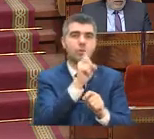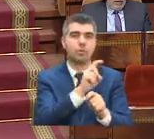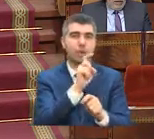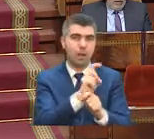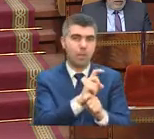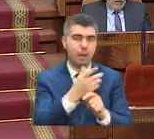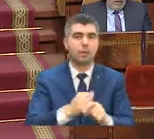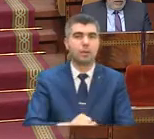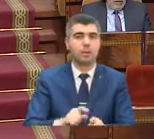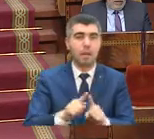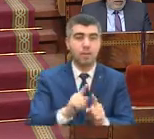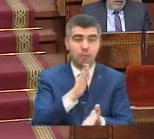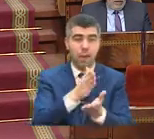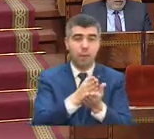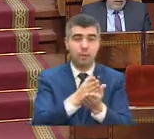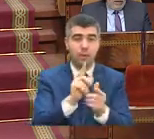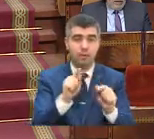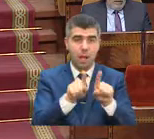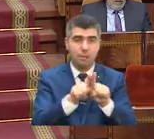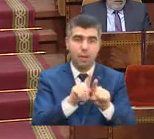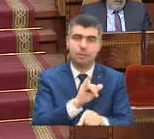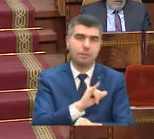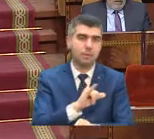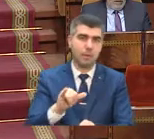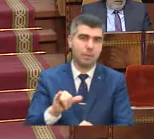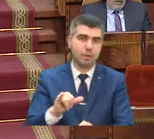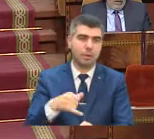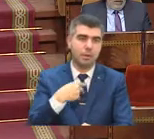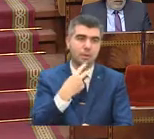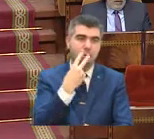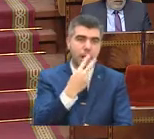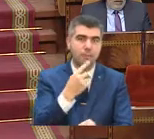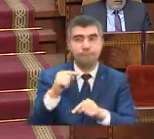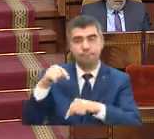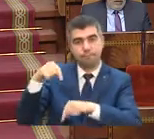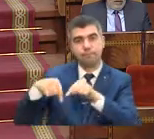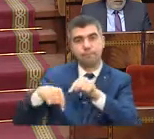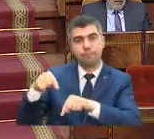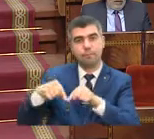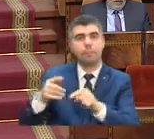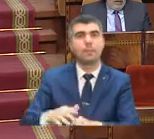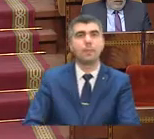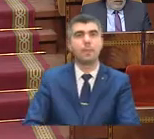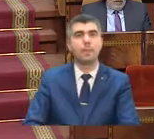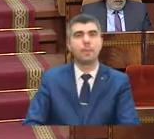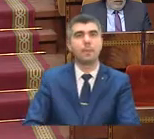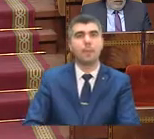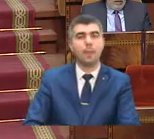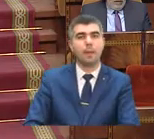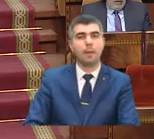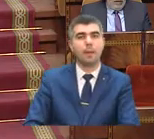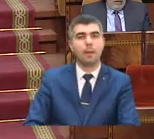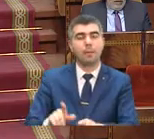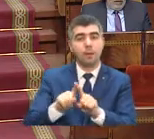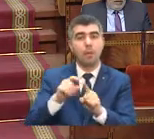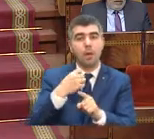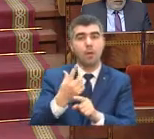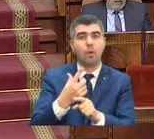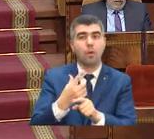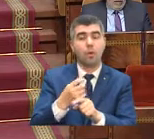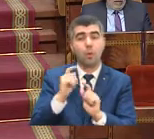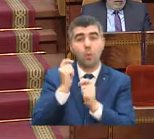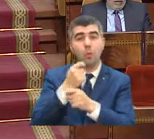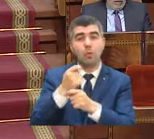ماشي معقوله السيد الوزير. وللاسف كاين واحد التباينات ما بين الفرق كبير ما بين اقليم التاوريت مثلا